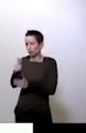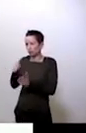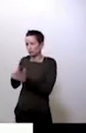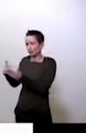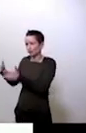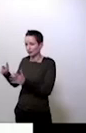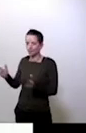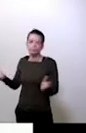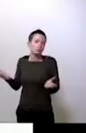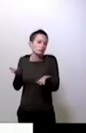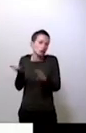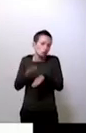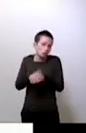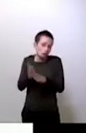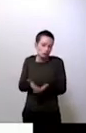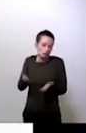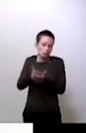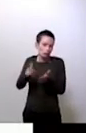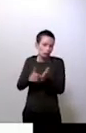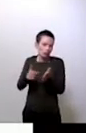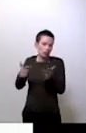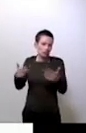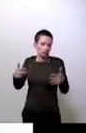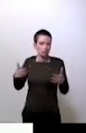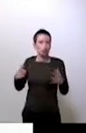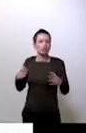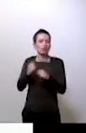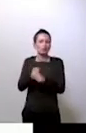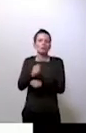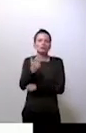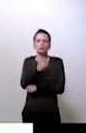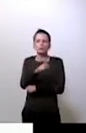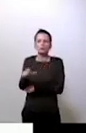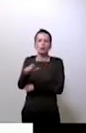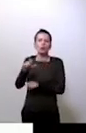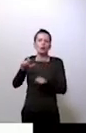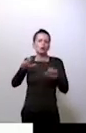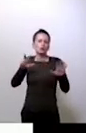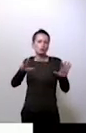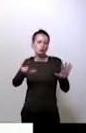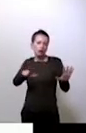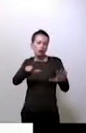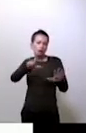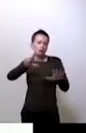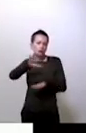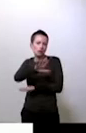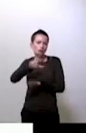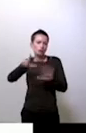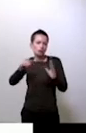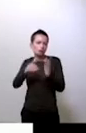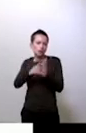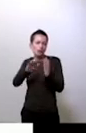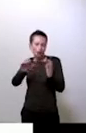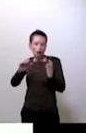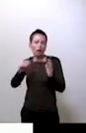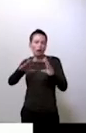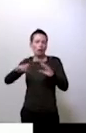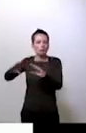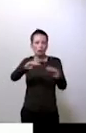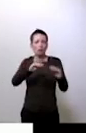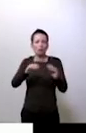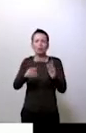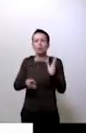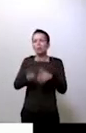en 2018, Bordeaux compte 257 068 habitants et un peu plus de 791 000 pour la métropole.